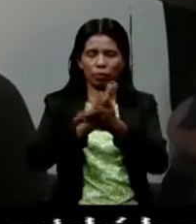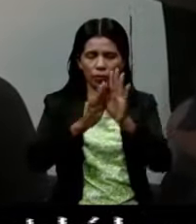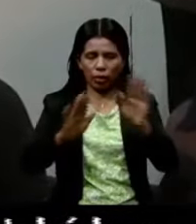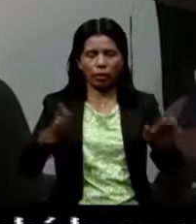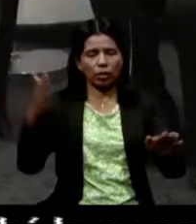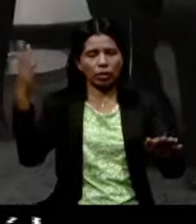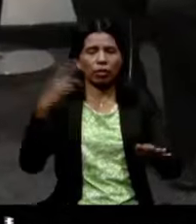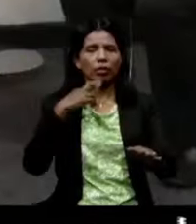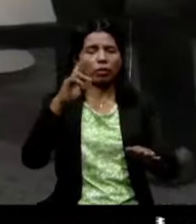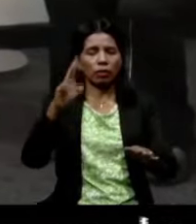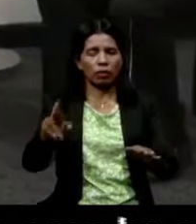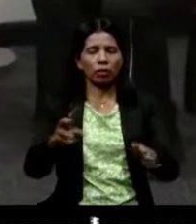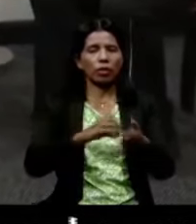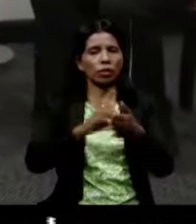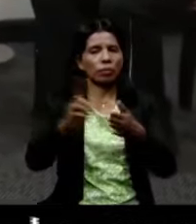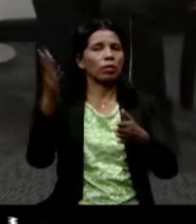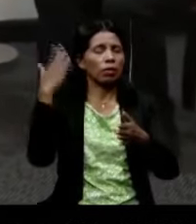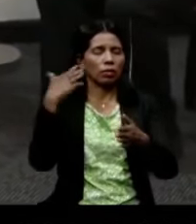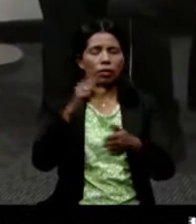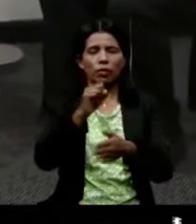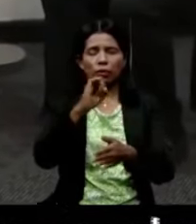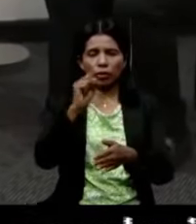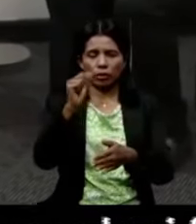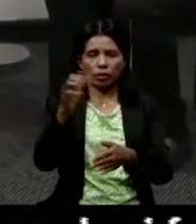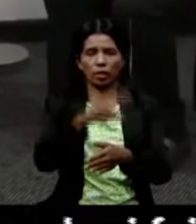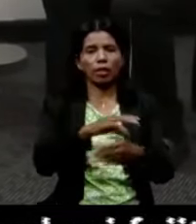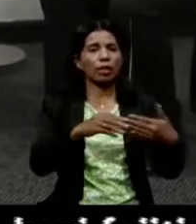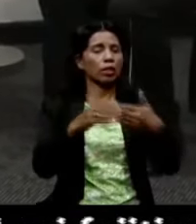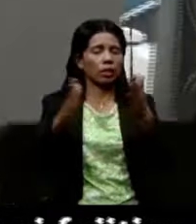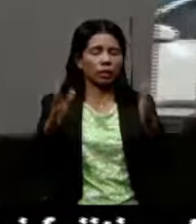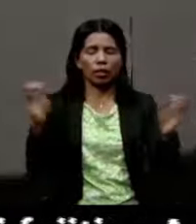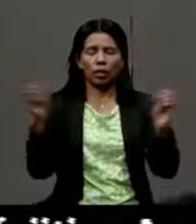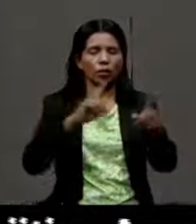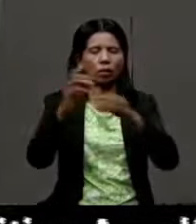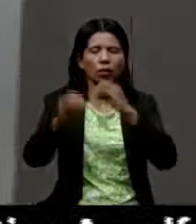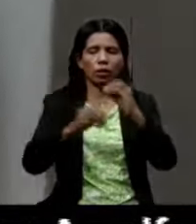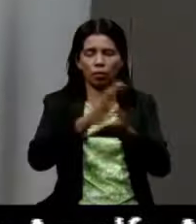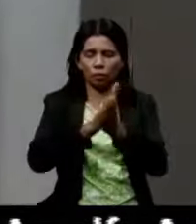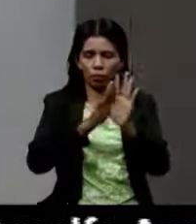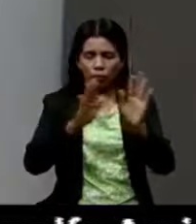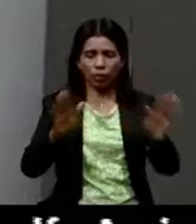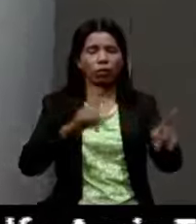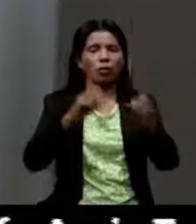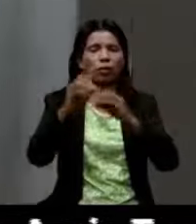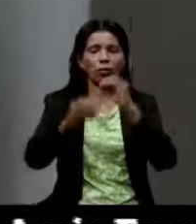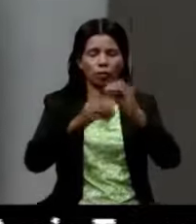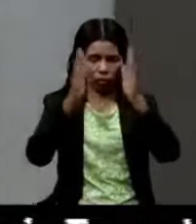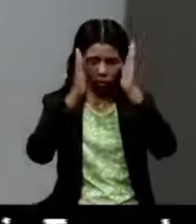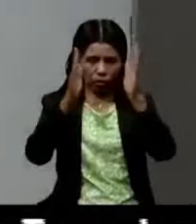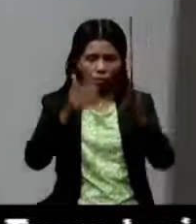Ucrânia ne be halau ia semana kotuk ia Suíça ia ne be líder sira la koalia kona ba pas mai be koalia liu kona ba